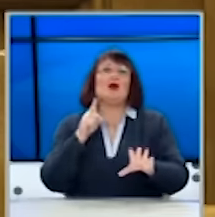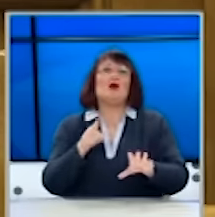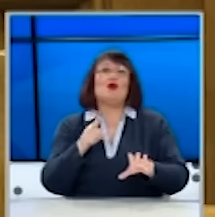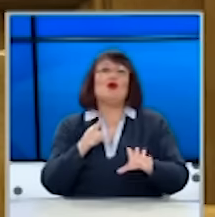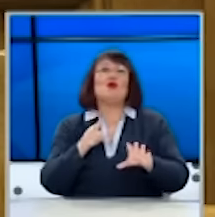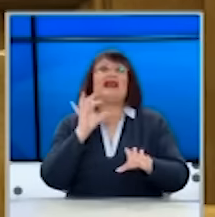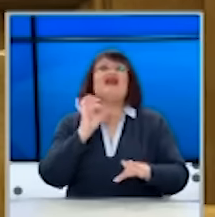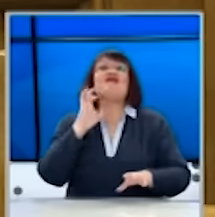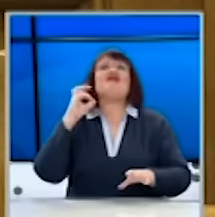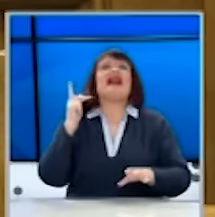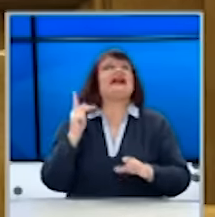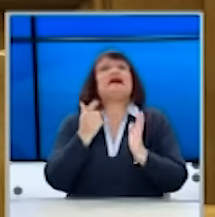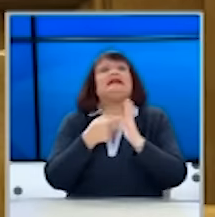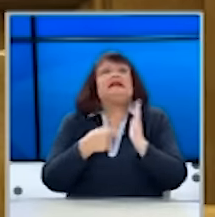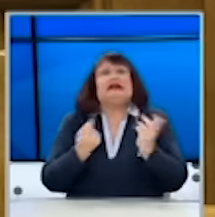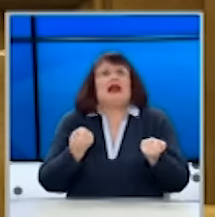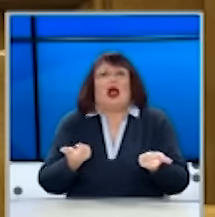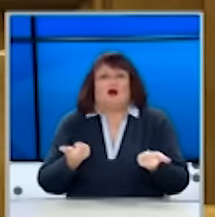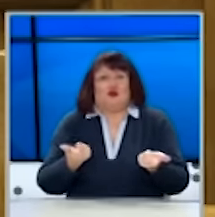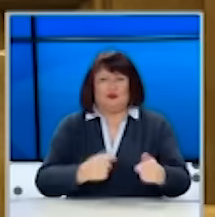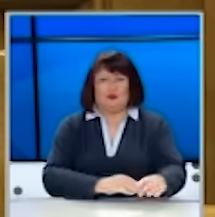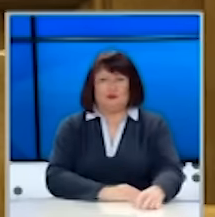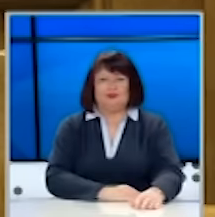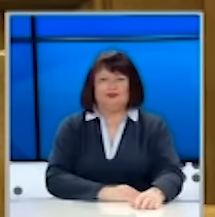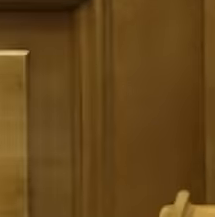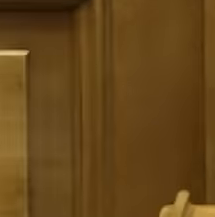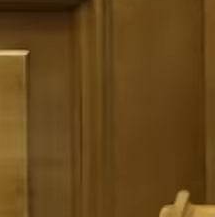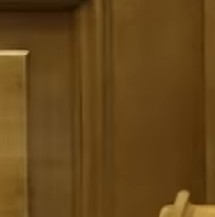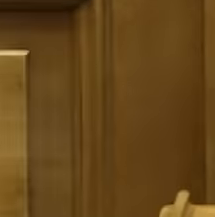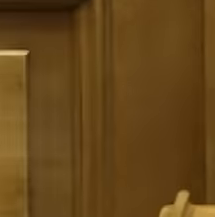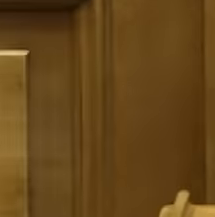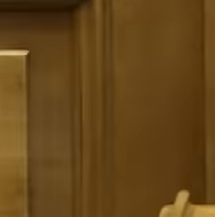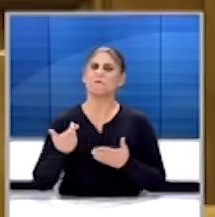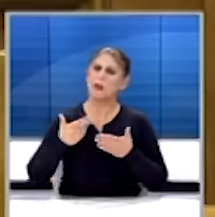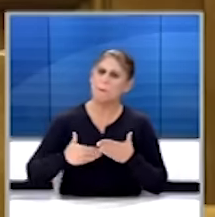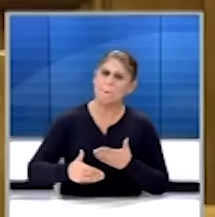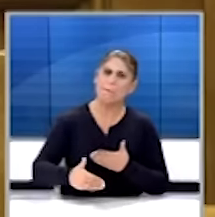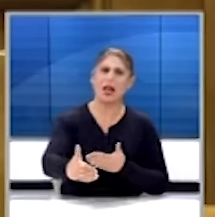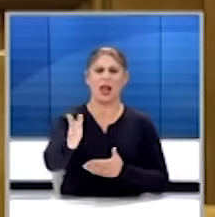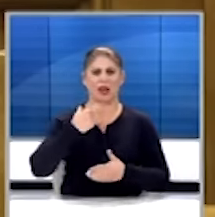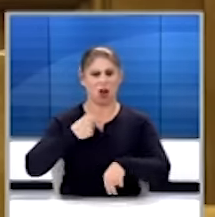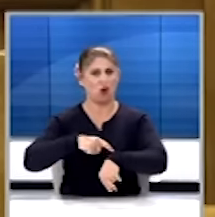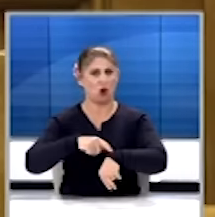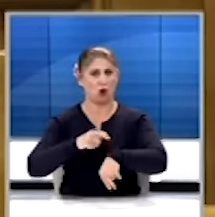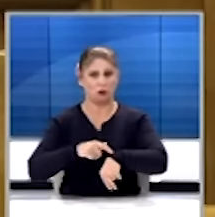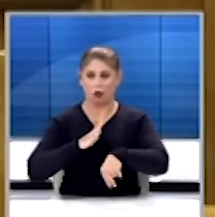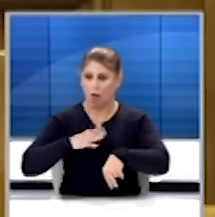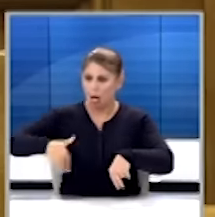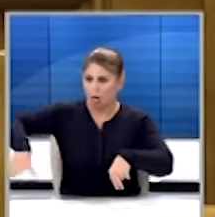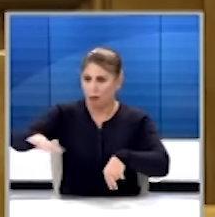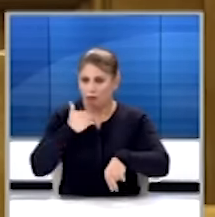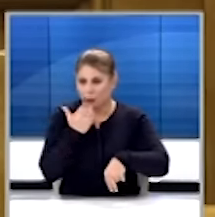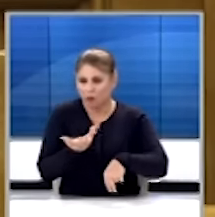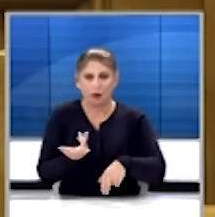αντίστοιχο ΦΕΚ. Και εντωμεταξύ, όσο περνάει ο καιρός και οι κάτοικοι δεν μπορούν να προβούν σε καμιά